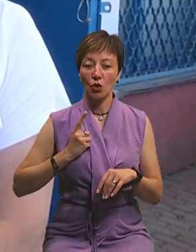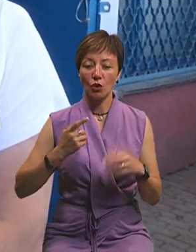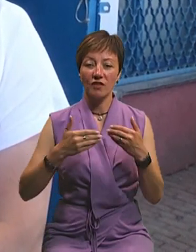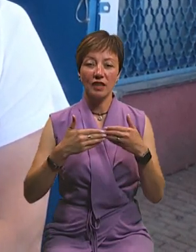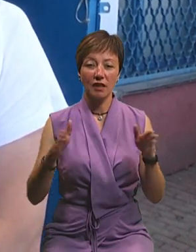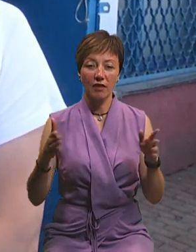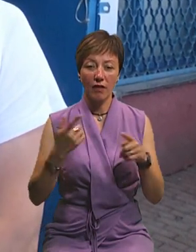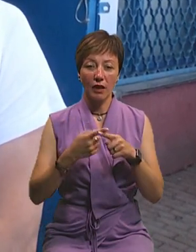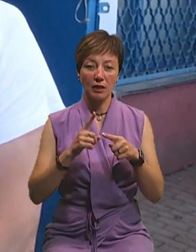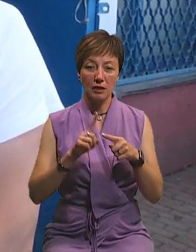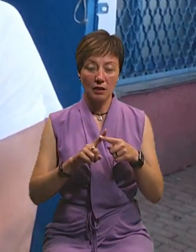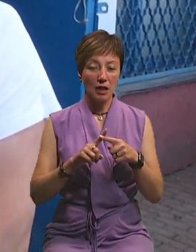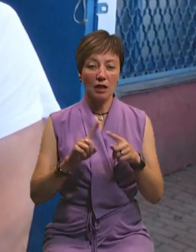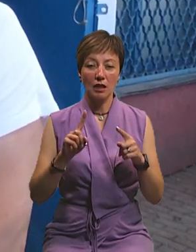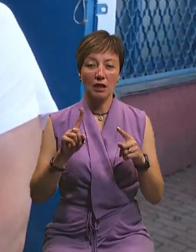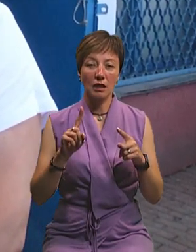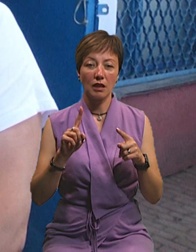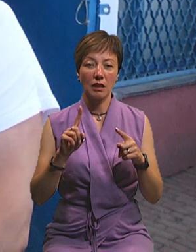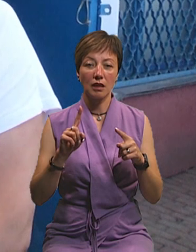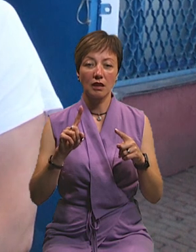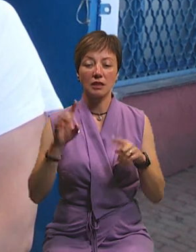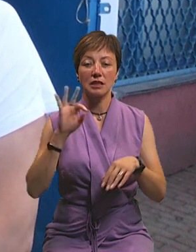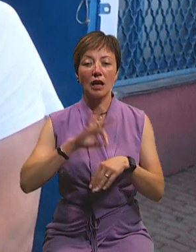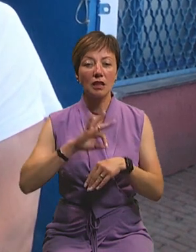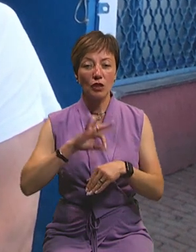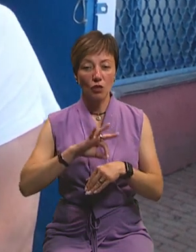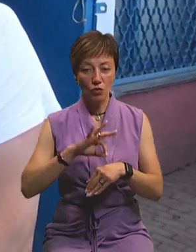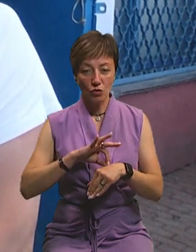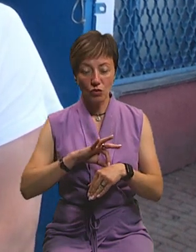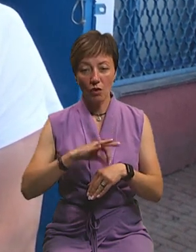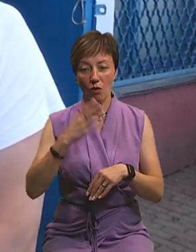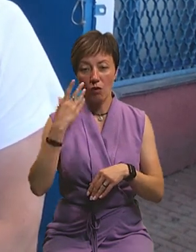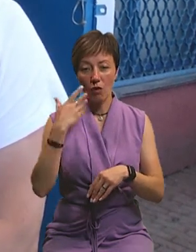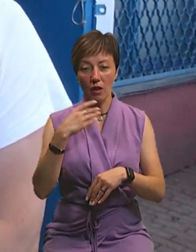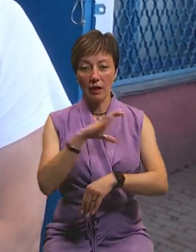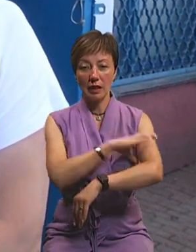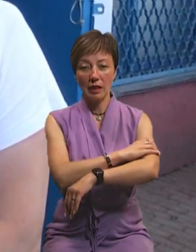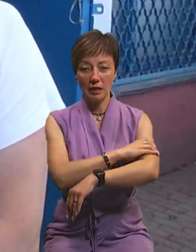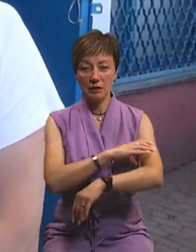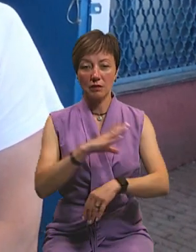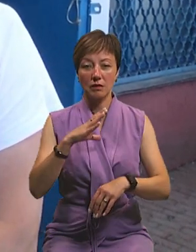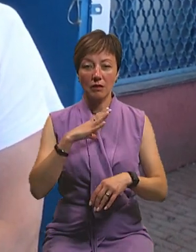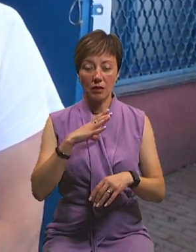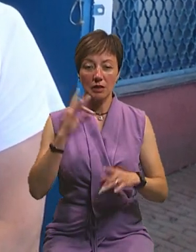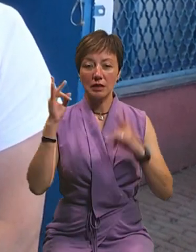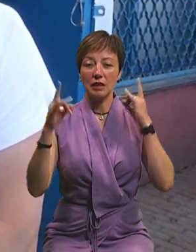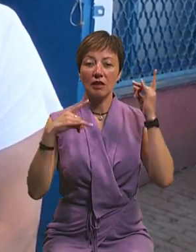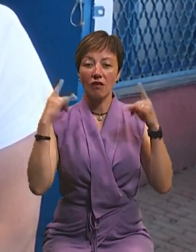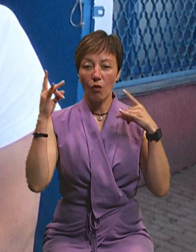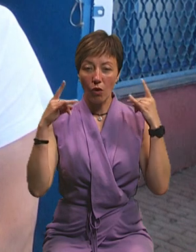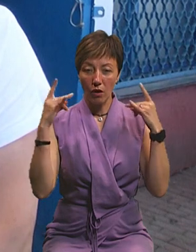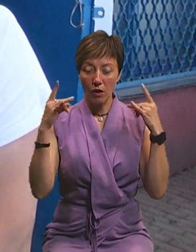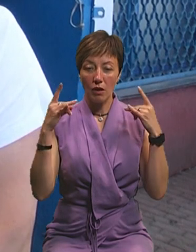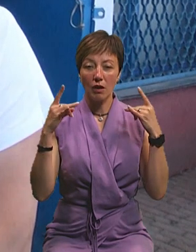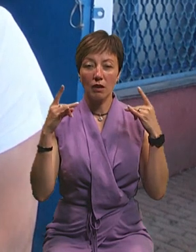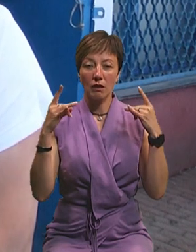ці ворота він це не дуже в той момент коли він збивав тиск якраз лунало сигнал повітряної